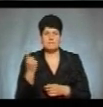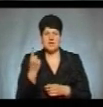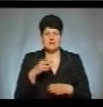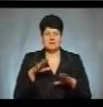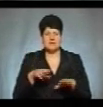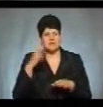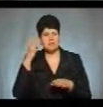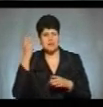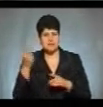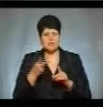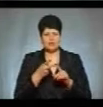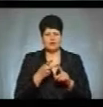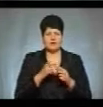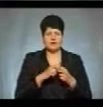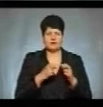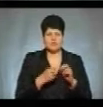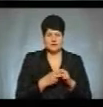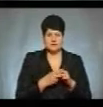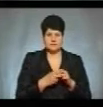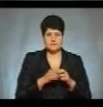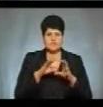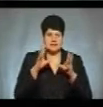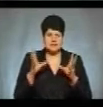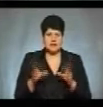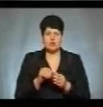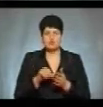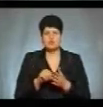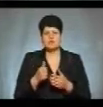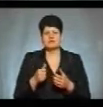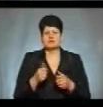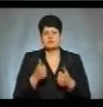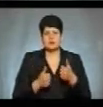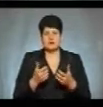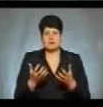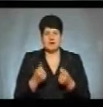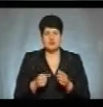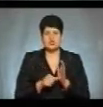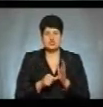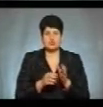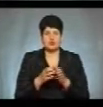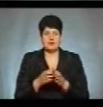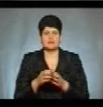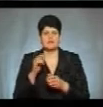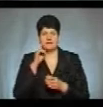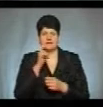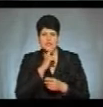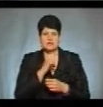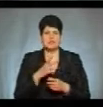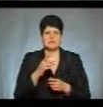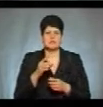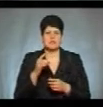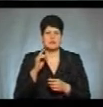з Хмельницького, третє в Івано-Франківської команди. Загалом участь у змаганнях сьогодні взяли шестеро команд з Вінниці, Луцька, Ужгорода,